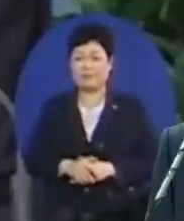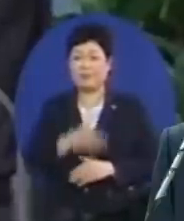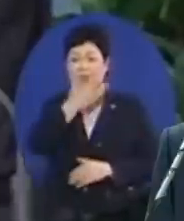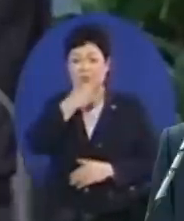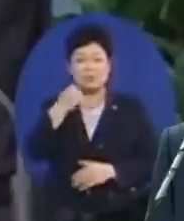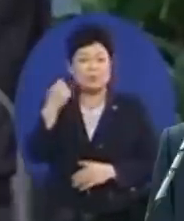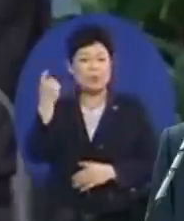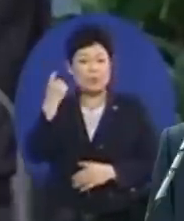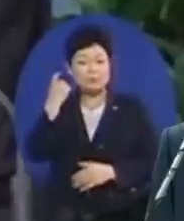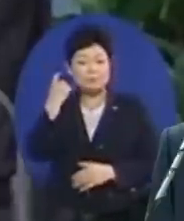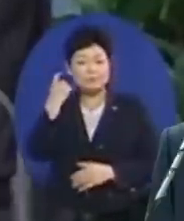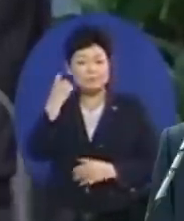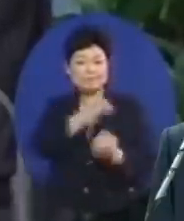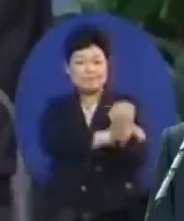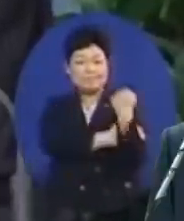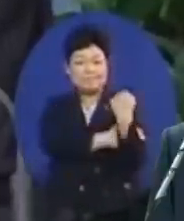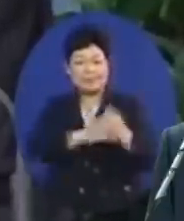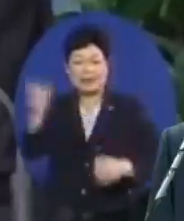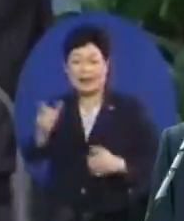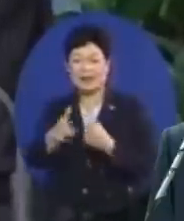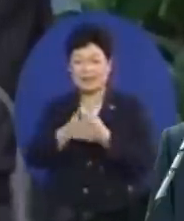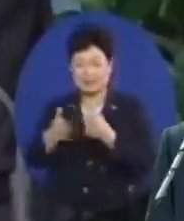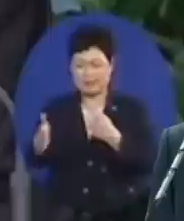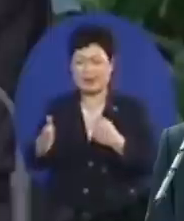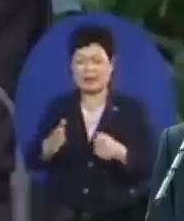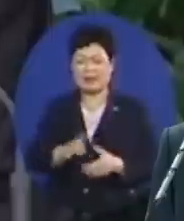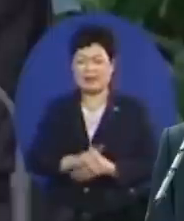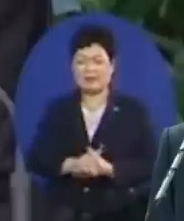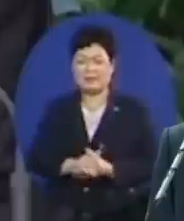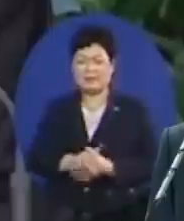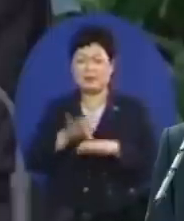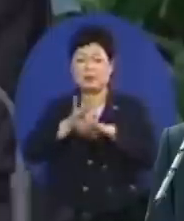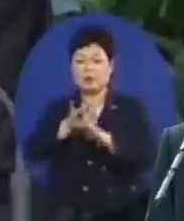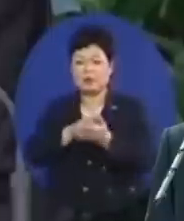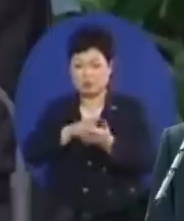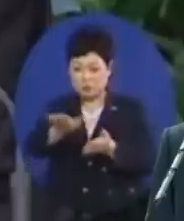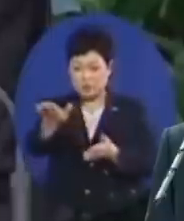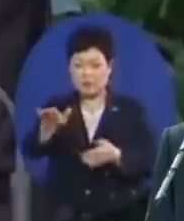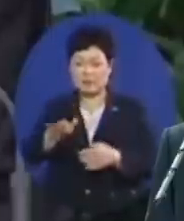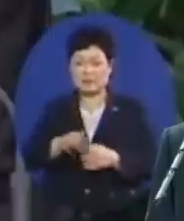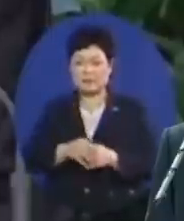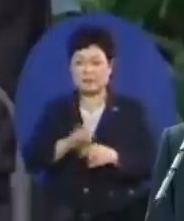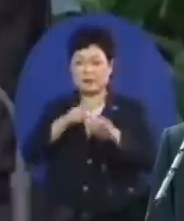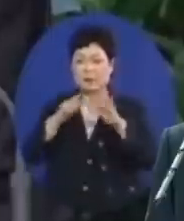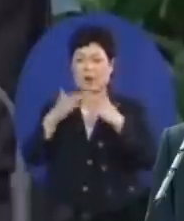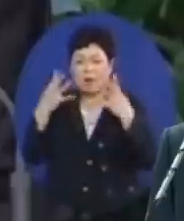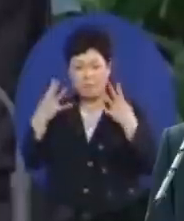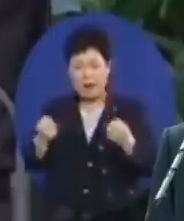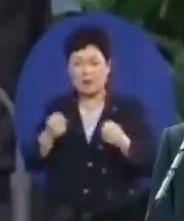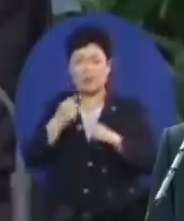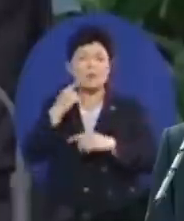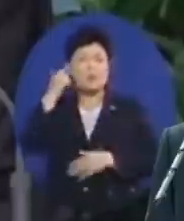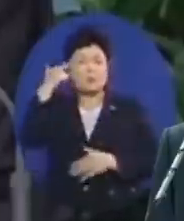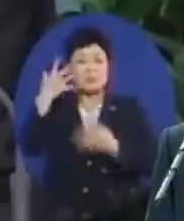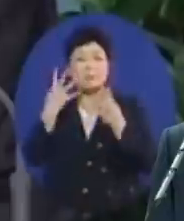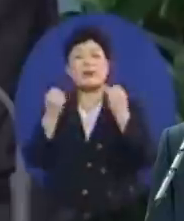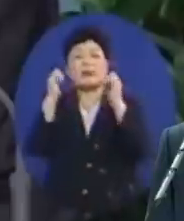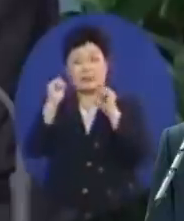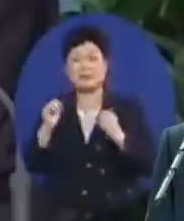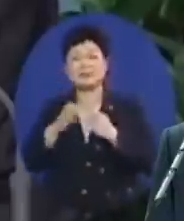순복음의 세력이 강해져가지고서 귀신 쫓아내는 교회가 많고 목사님들이